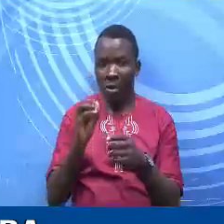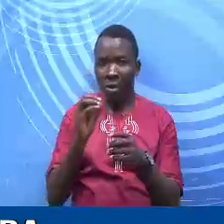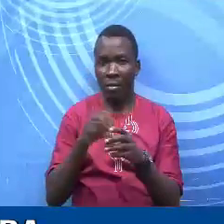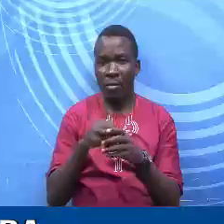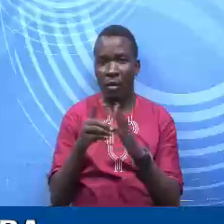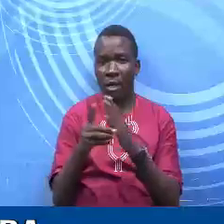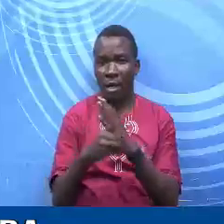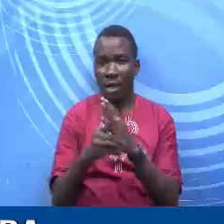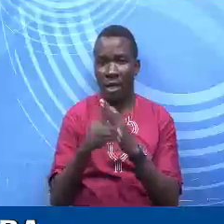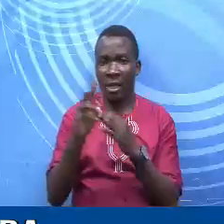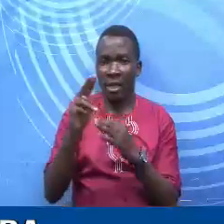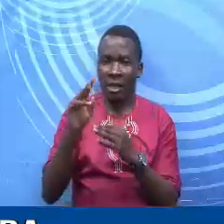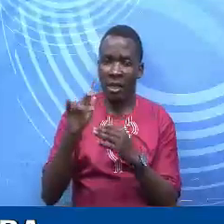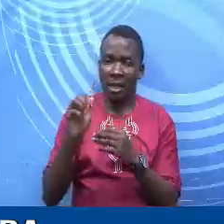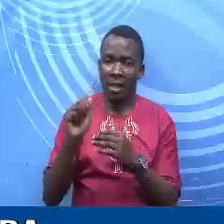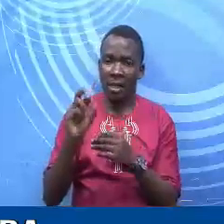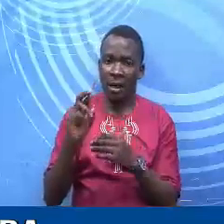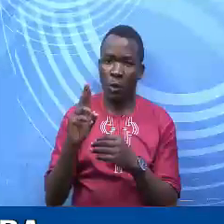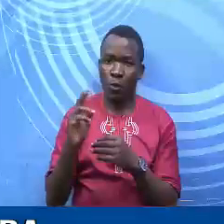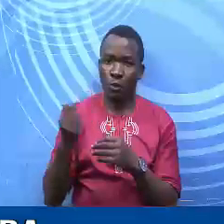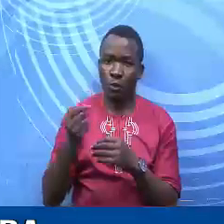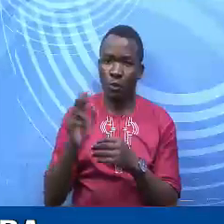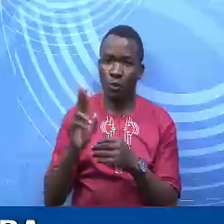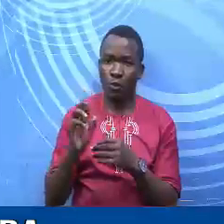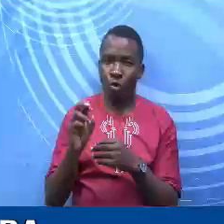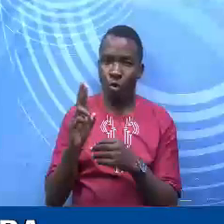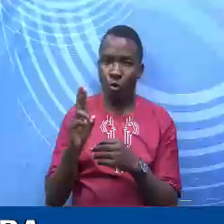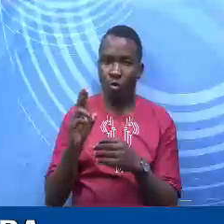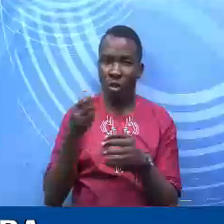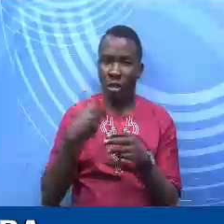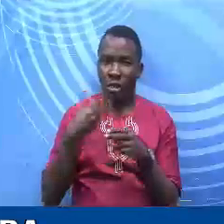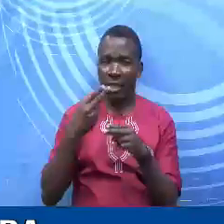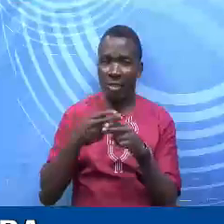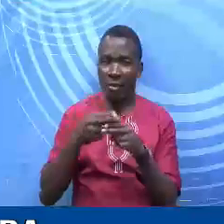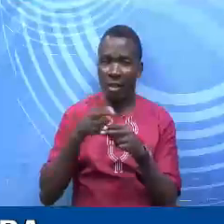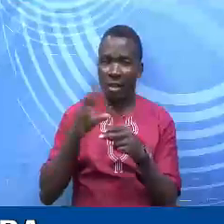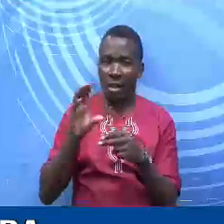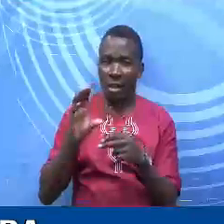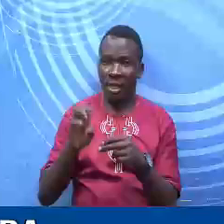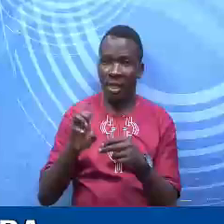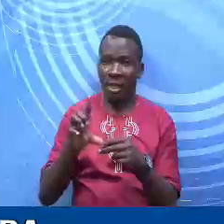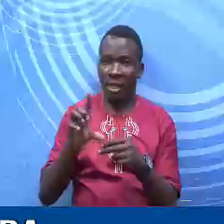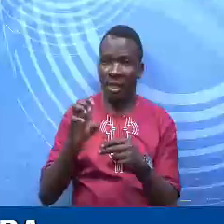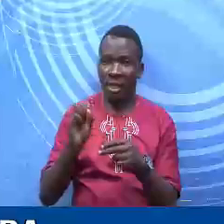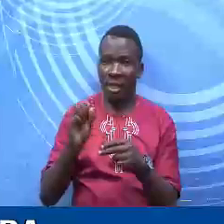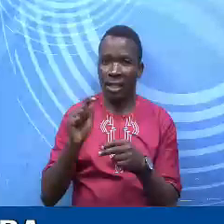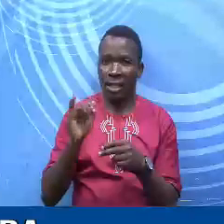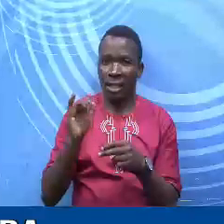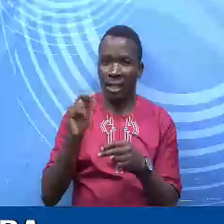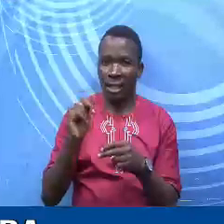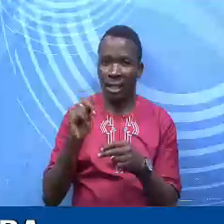karere ka Nyaruguru ni mu majyepfo y'u Rwanda ndi Celestin Ntawirusha amaboko BTN TV